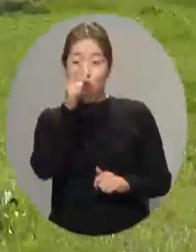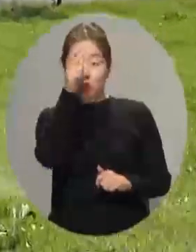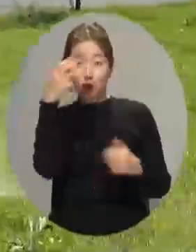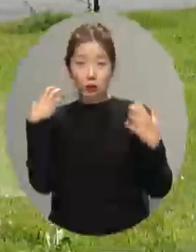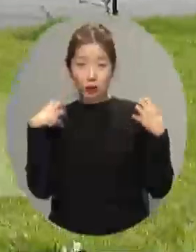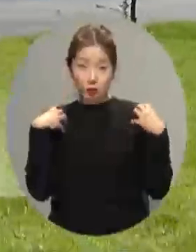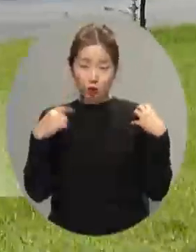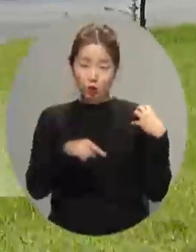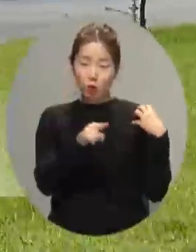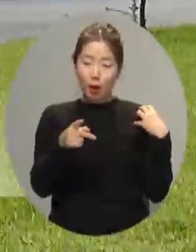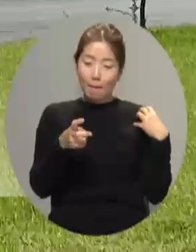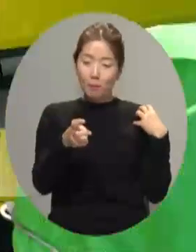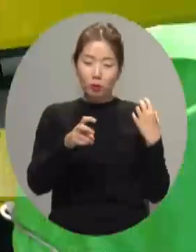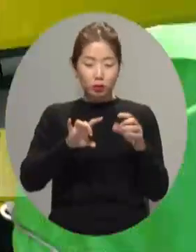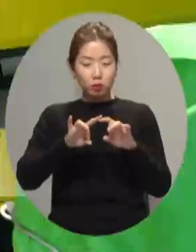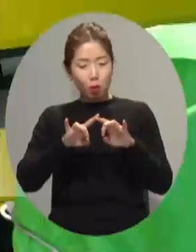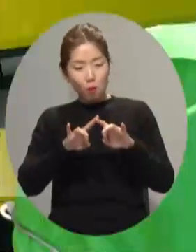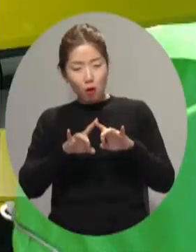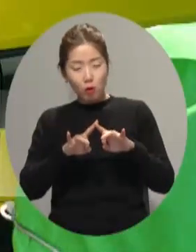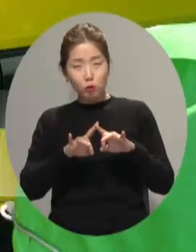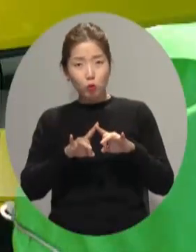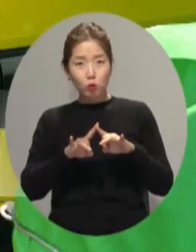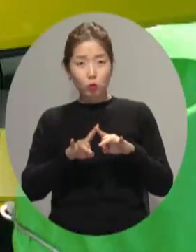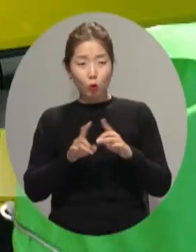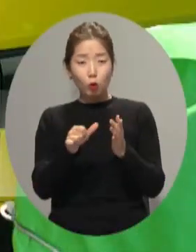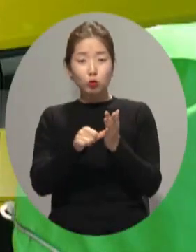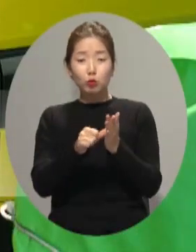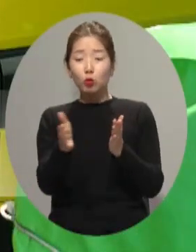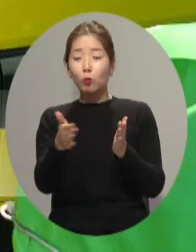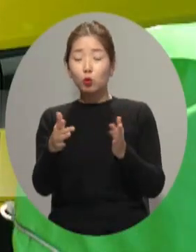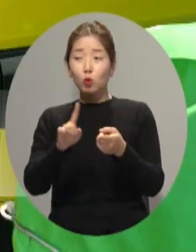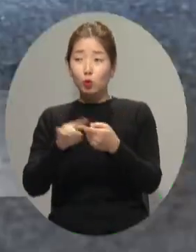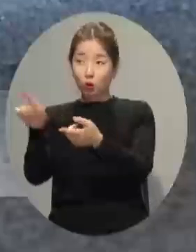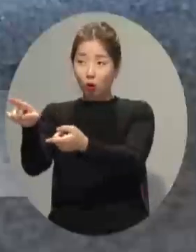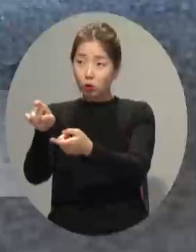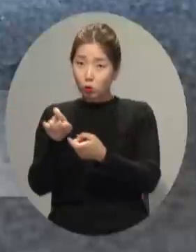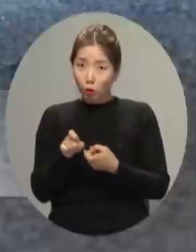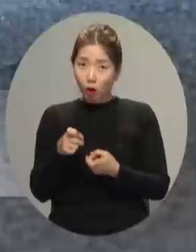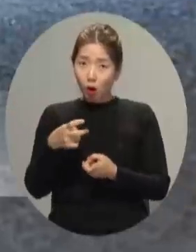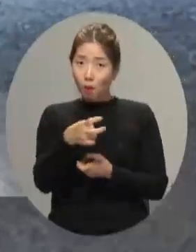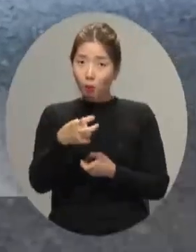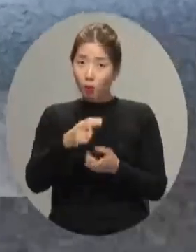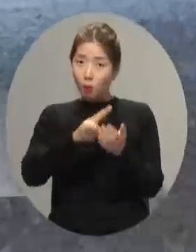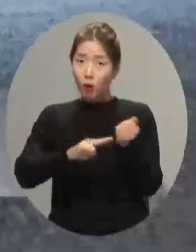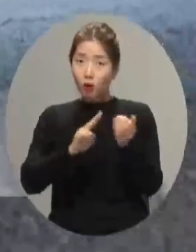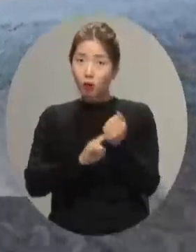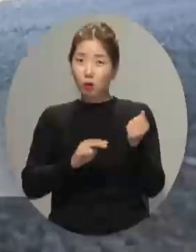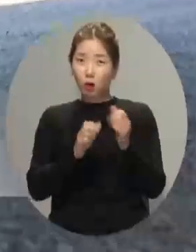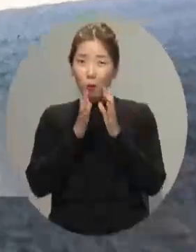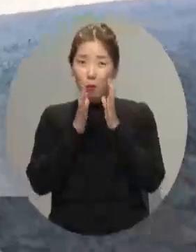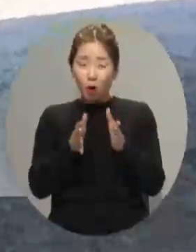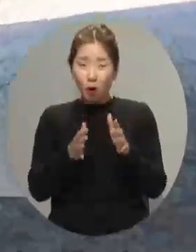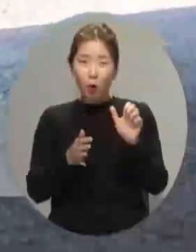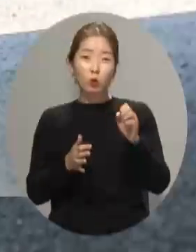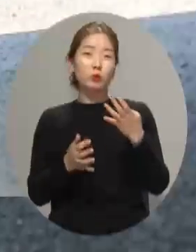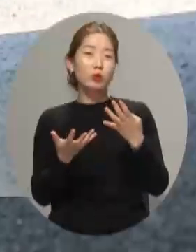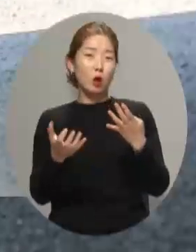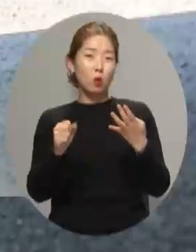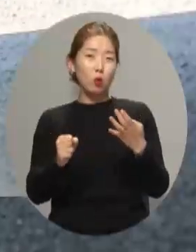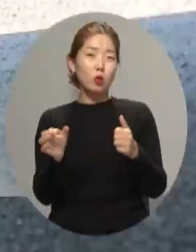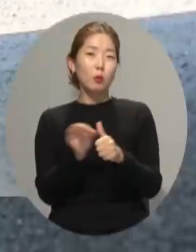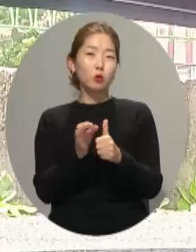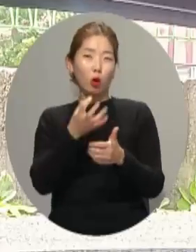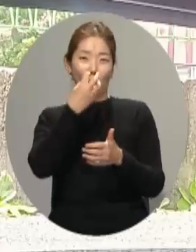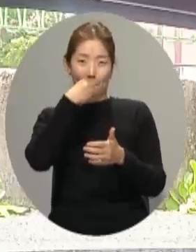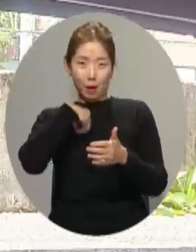서울관악경찰서는 지난달 버스 배터리 등 주요 부품조차 없는 전기차를 들여와 버스 회사에 판 것처럼 속여 54억 원의 보조금을